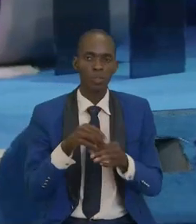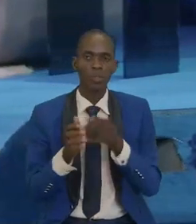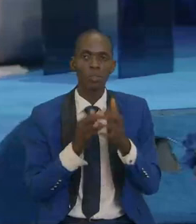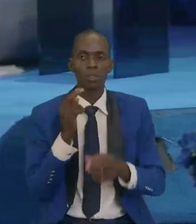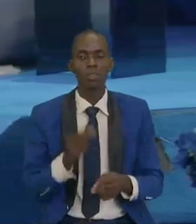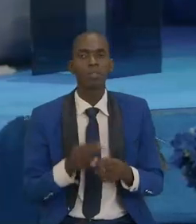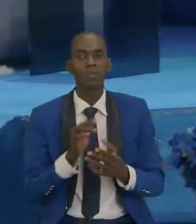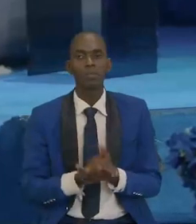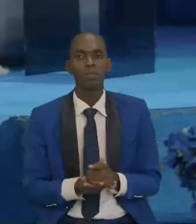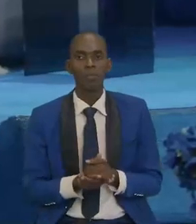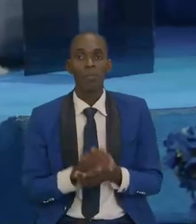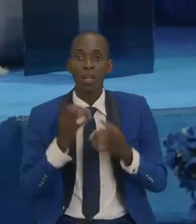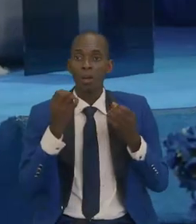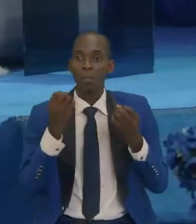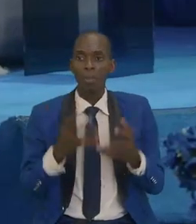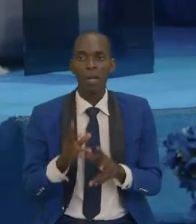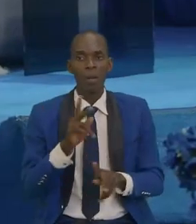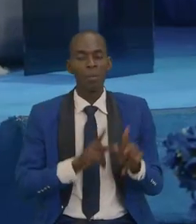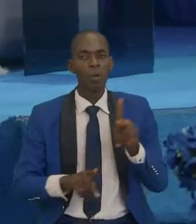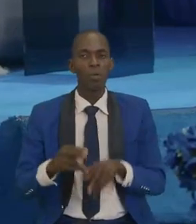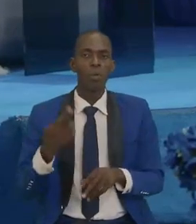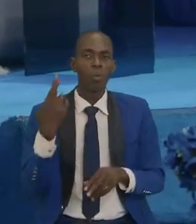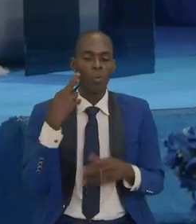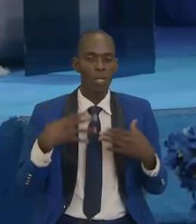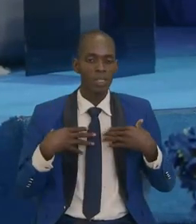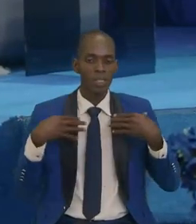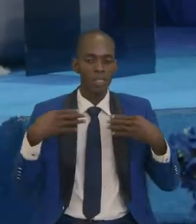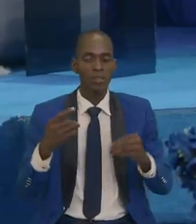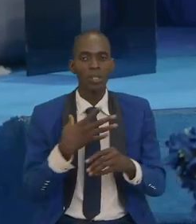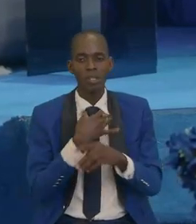Tu viendras ce jour et tu auras le salut du Seigneur.